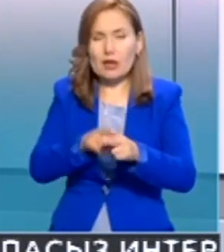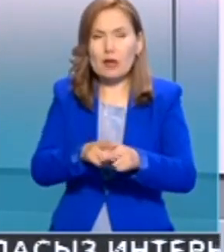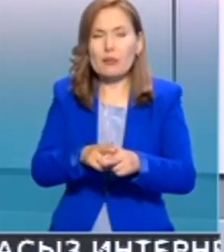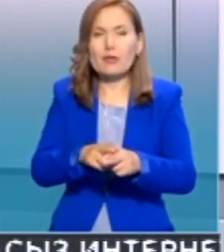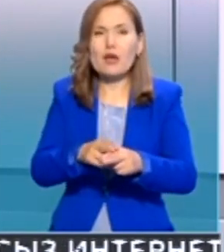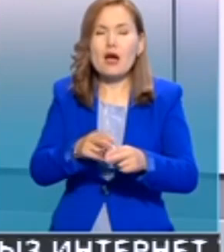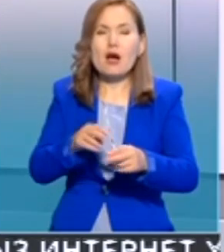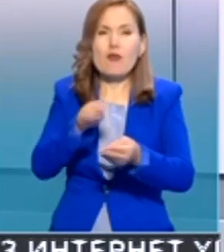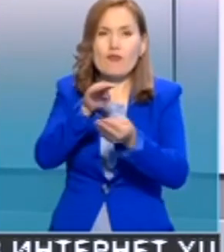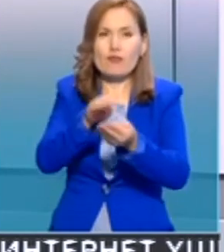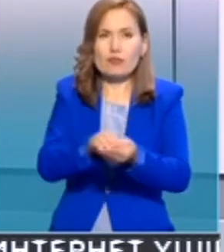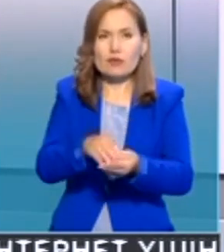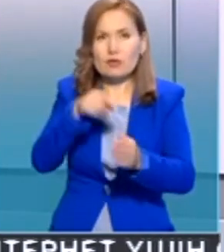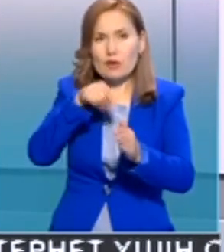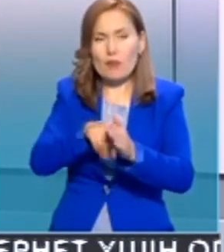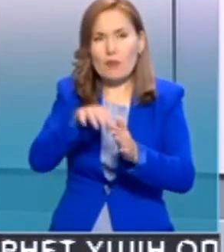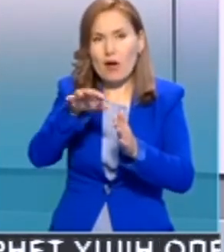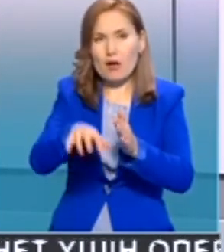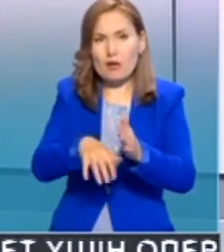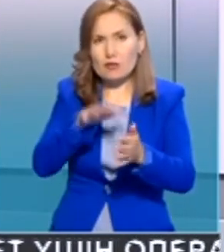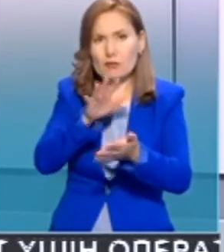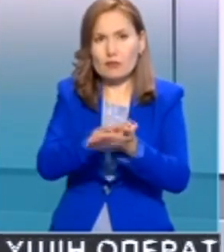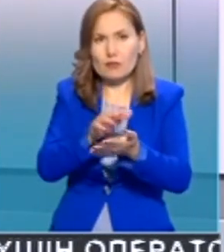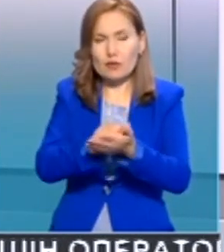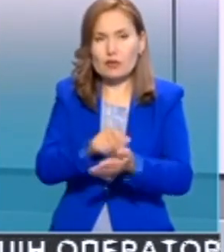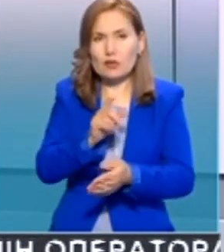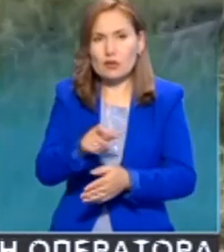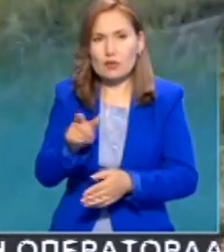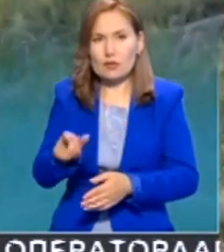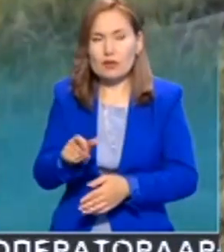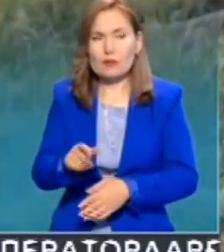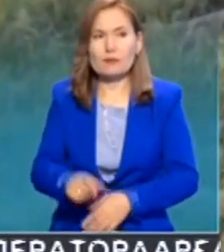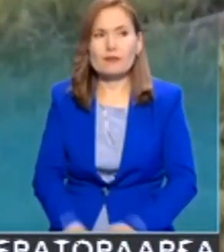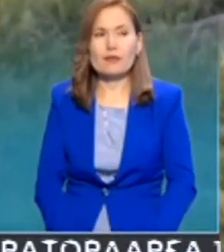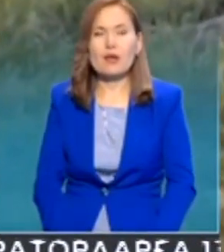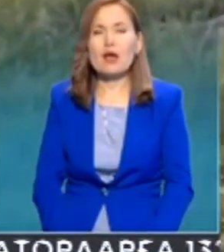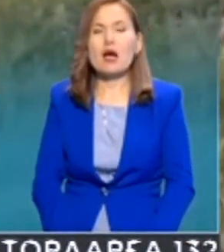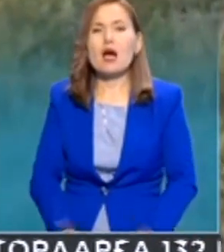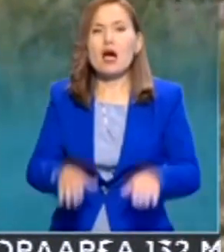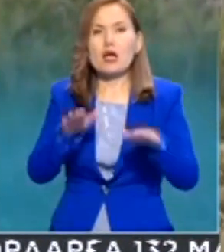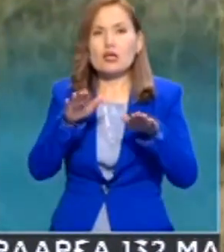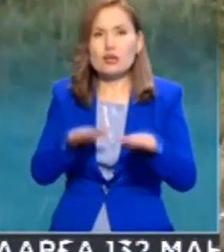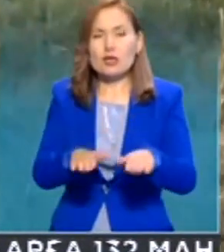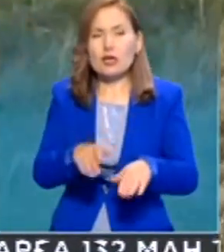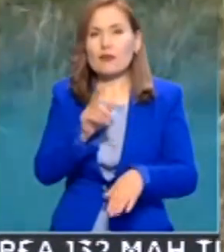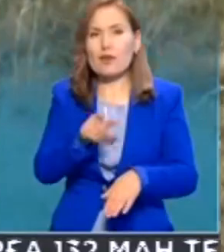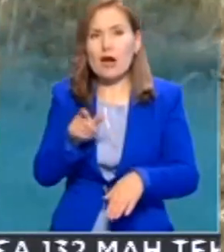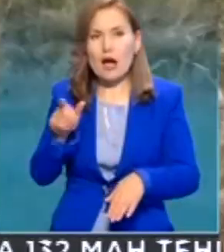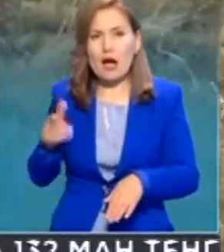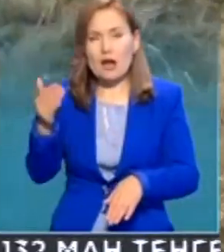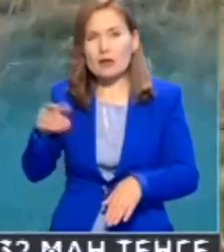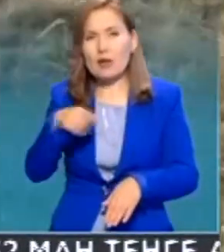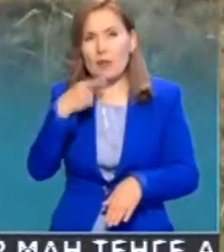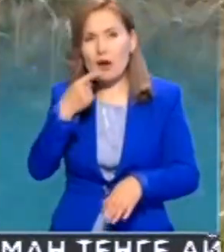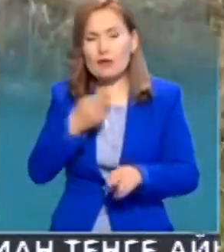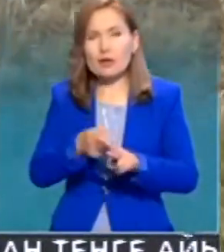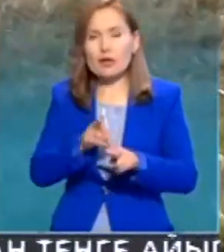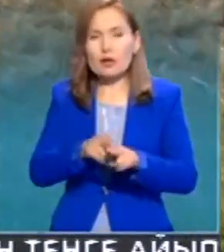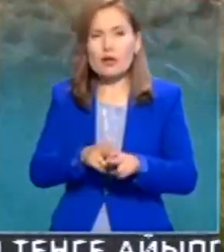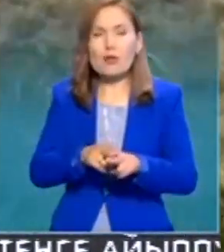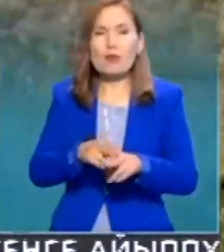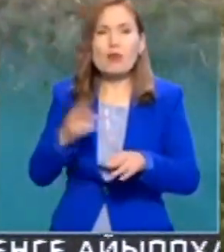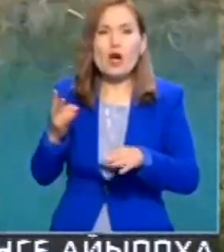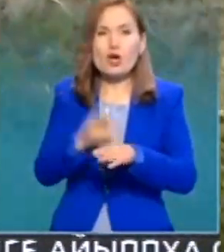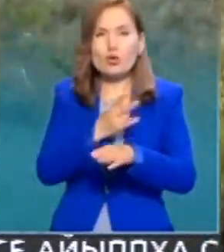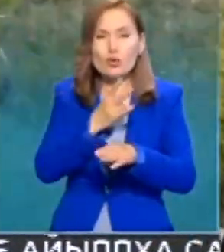қорымдардағы жағдайды тілшіміз Ержан Жақып көріп қайтты. Жергілікті тұрғындардың айтуынша, мына бір қорымды жақында ғана алтын іздеушілер қопарып